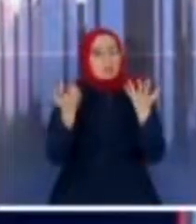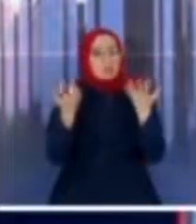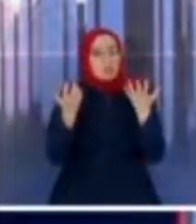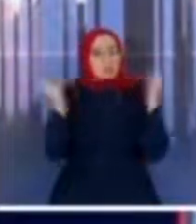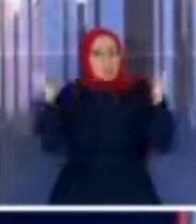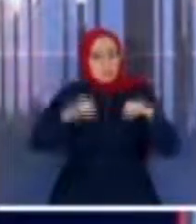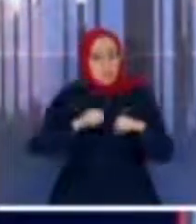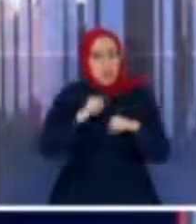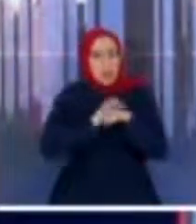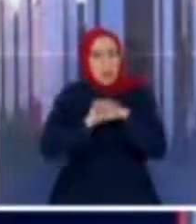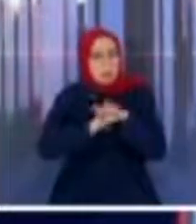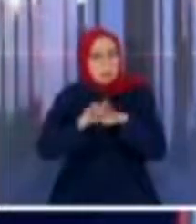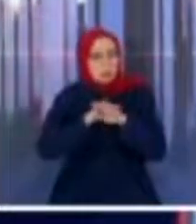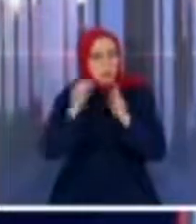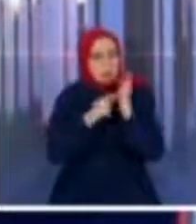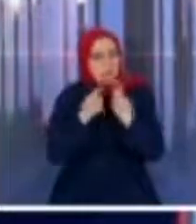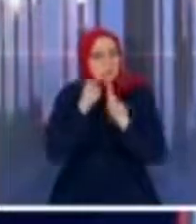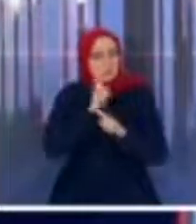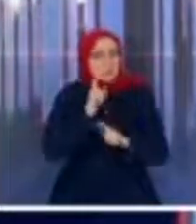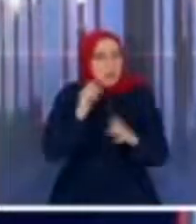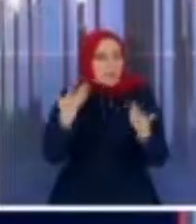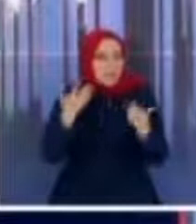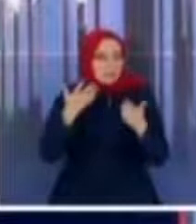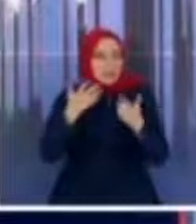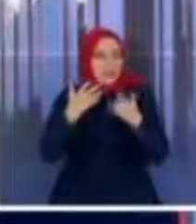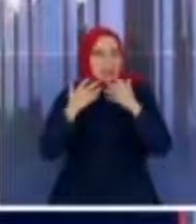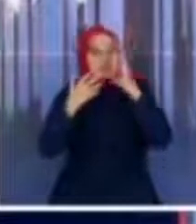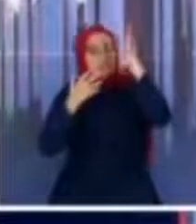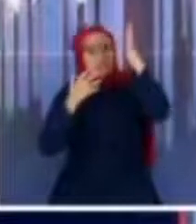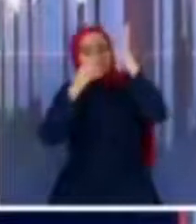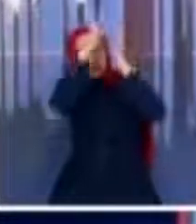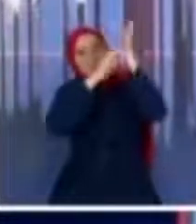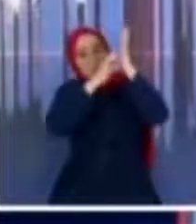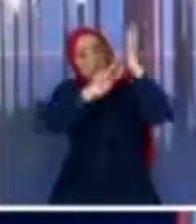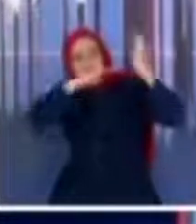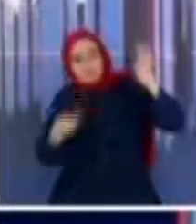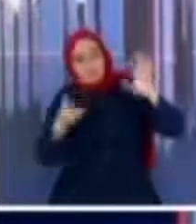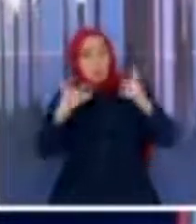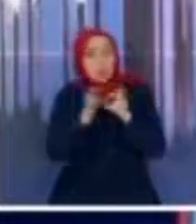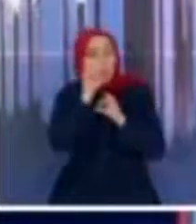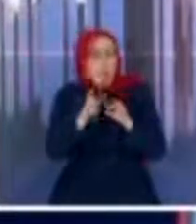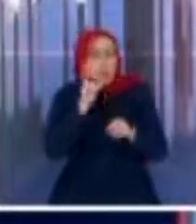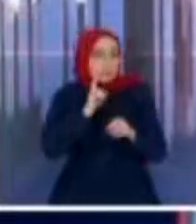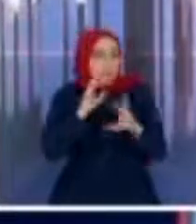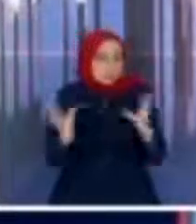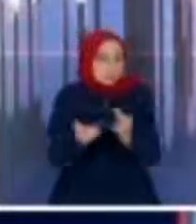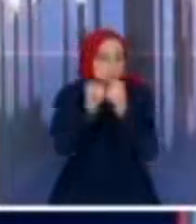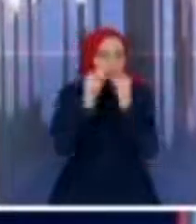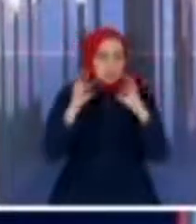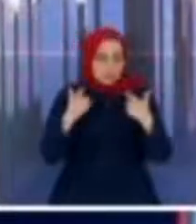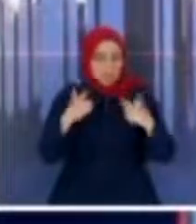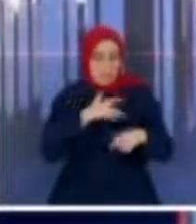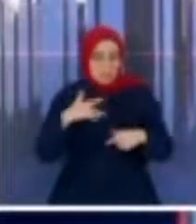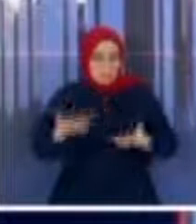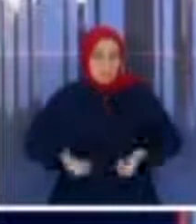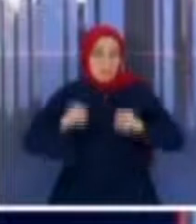انا اعتقد انه فيزي لا فام اللي هي ربما في المجالات هذه ممكن انه ينقذ ارواح كثيره في